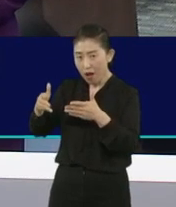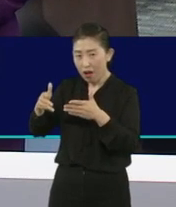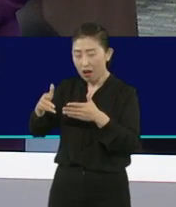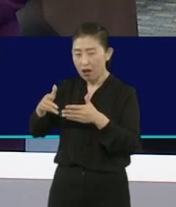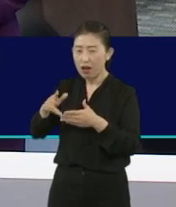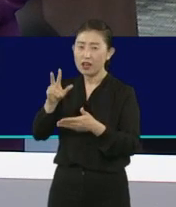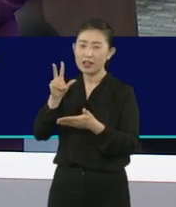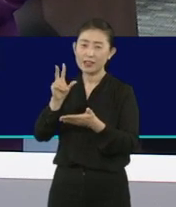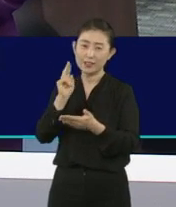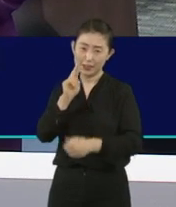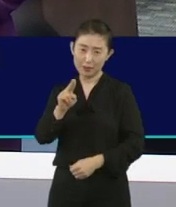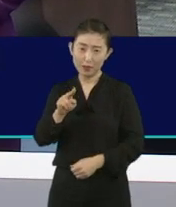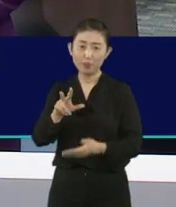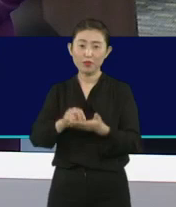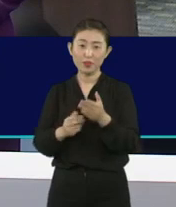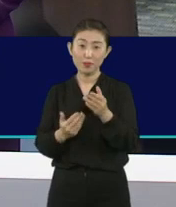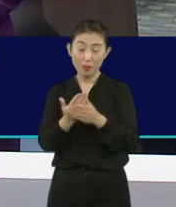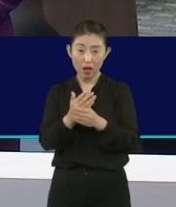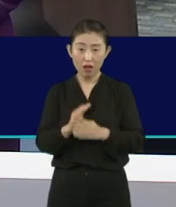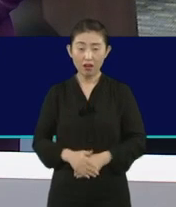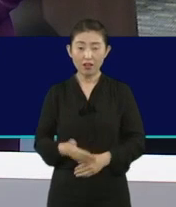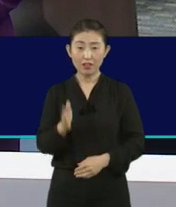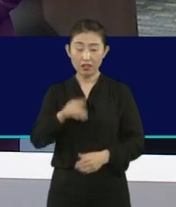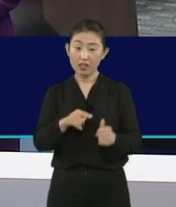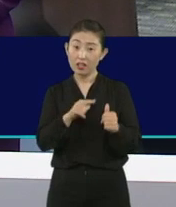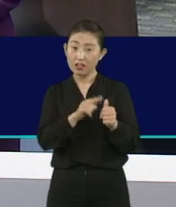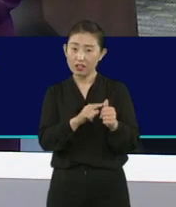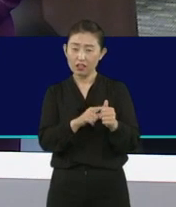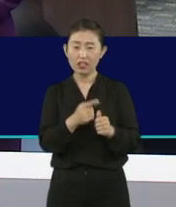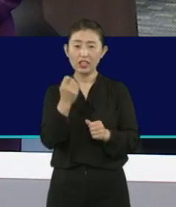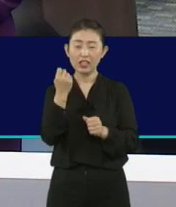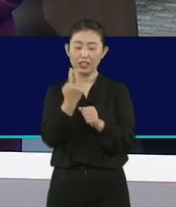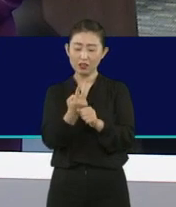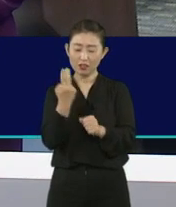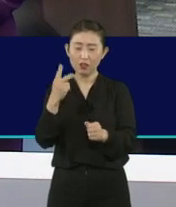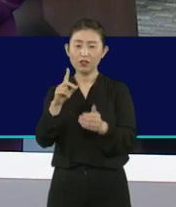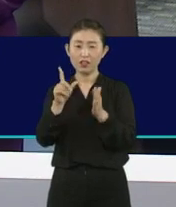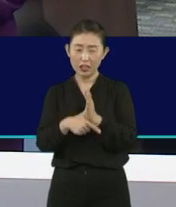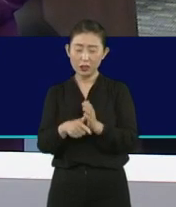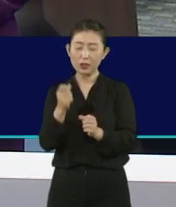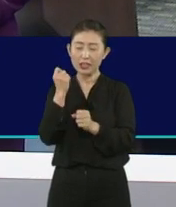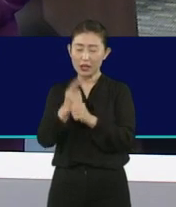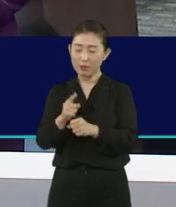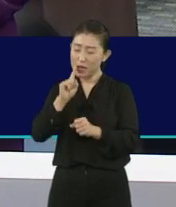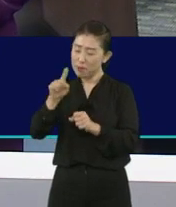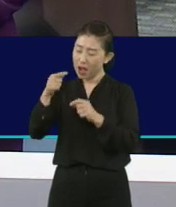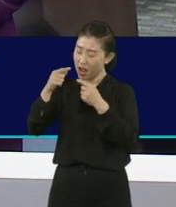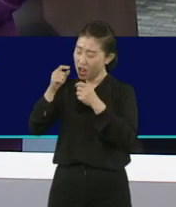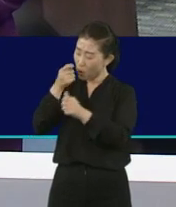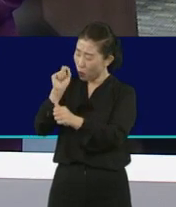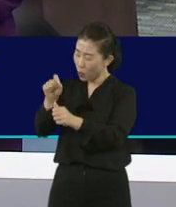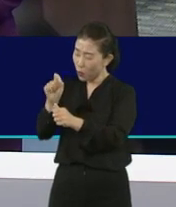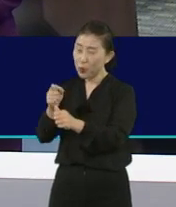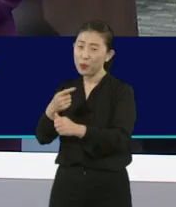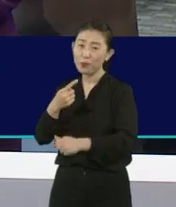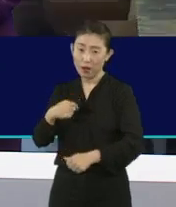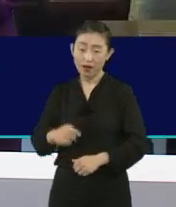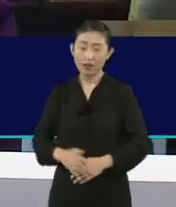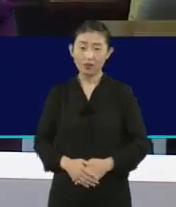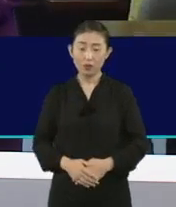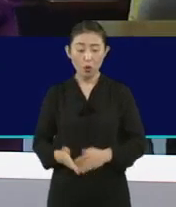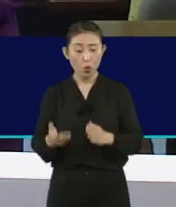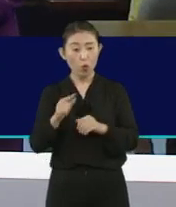커지고 있습니다. 그런데 이 문제의 도의원, 2년 전 행정감사에서도 욕설로 물의를 일으킨 바 있었습니다.